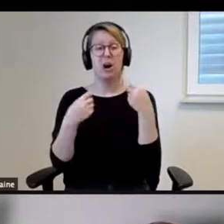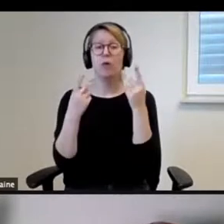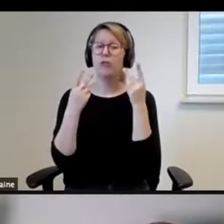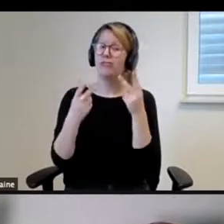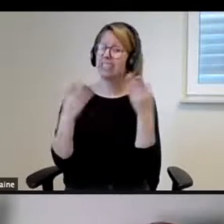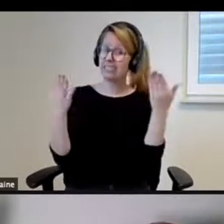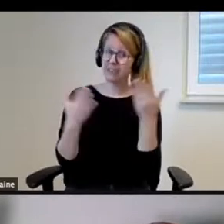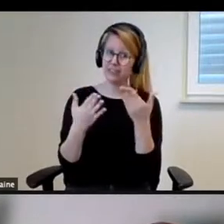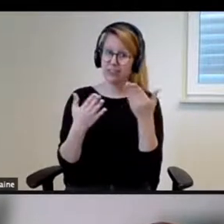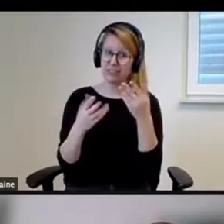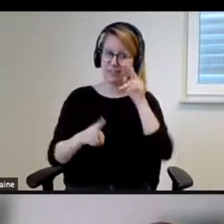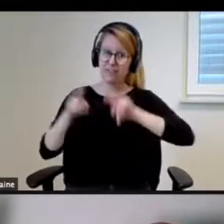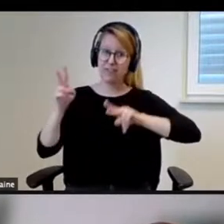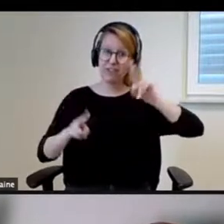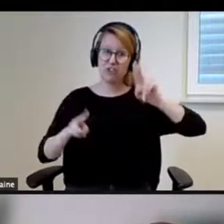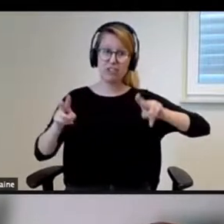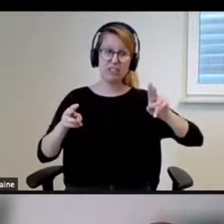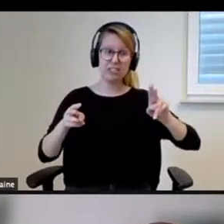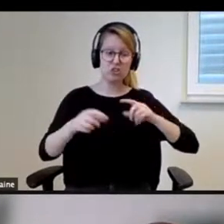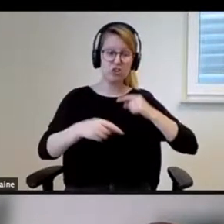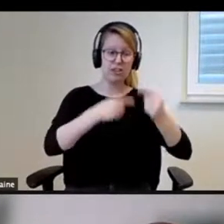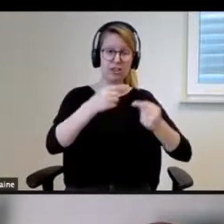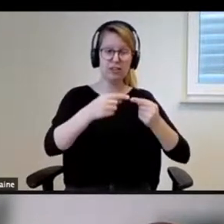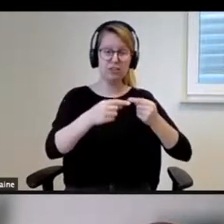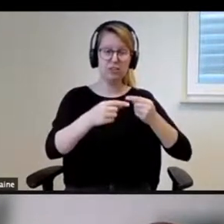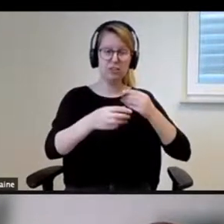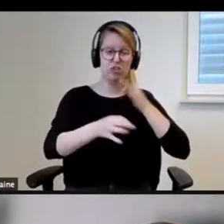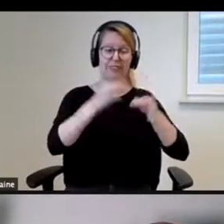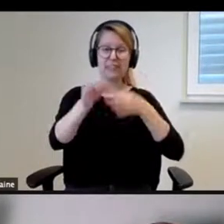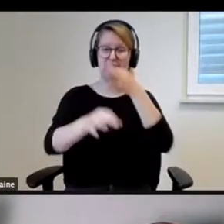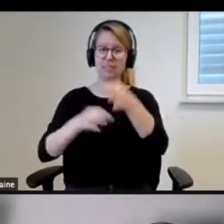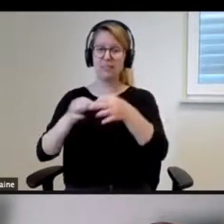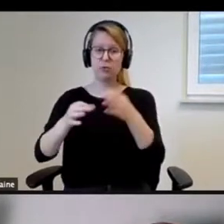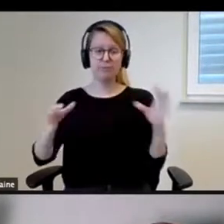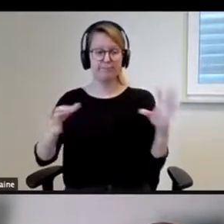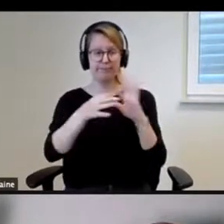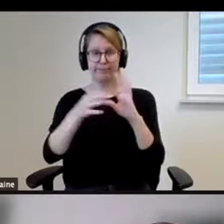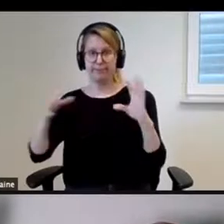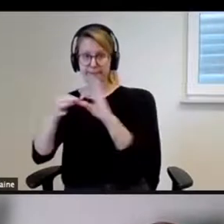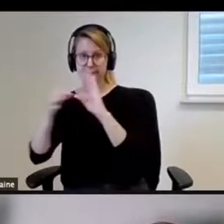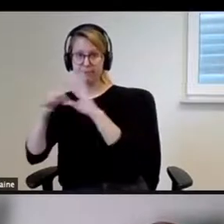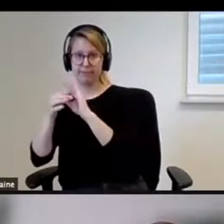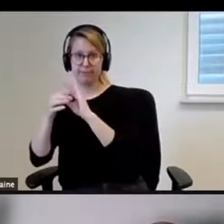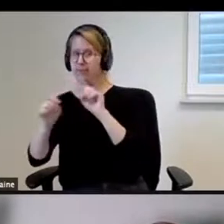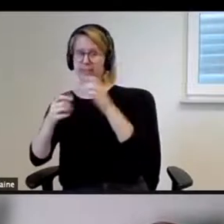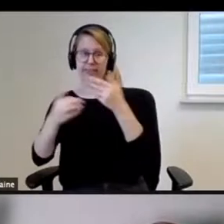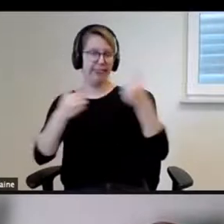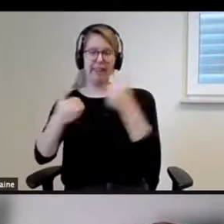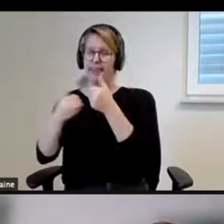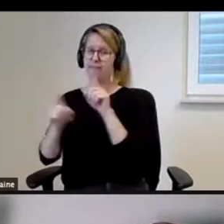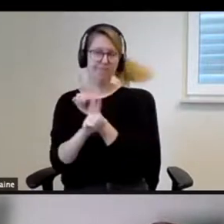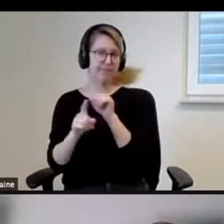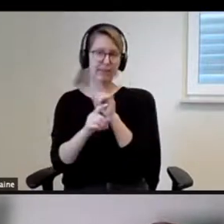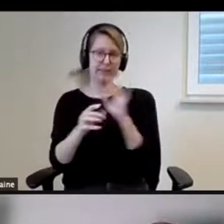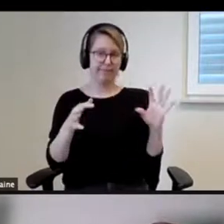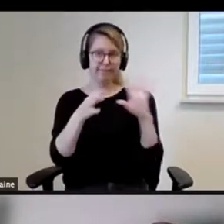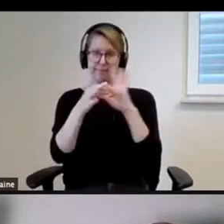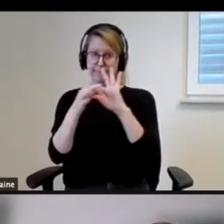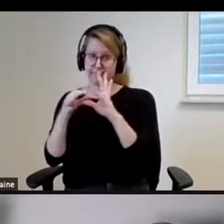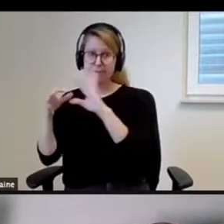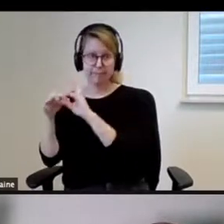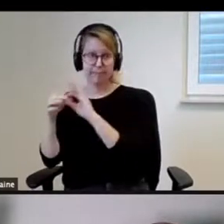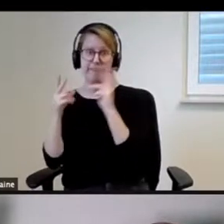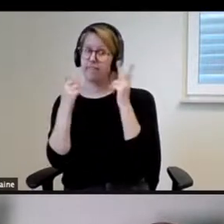des discriminations multiples. Donc, l'intersectionnalité est quelque chose de très important. Et un autre point de la dimension du genre qui est